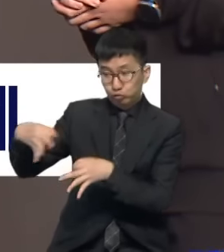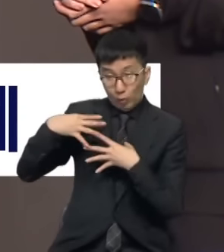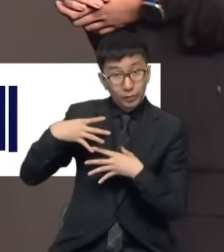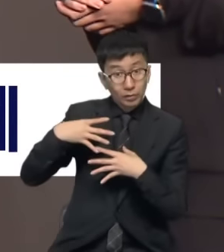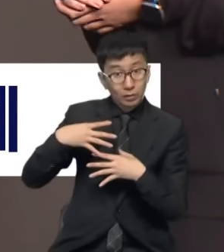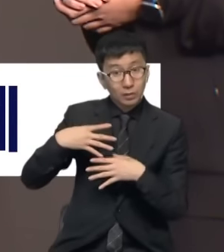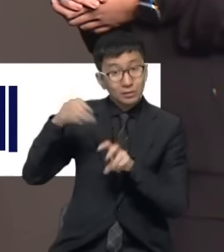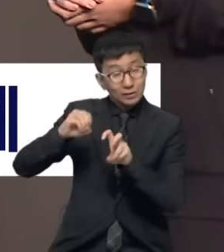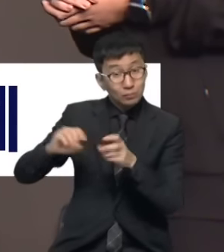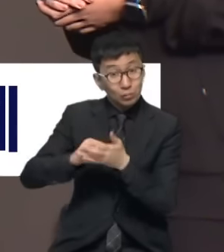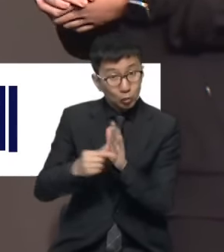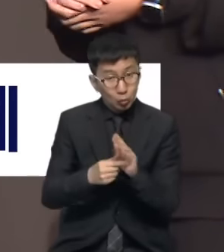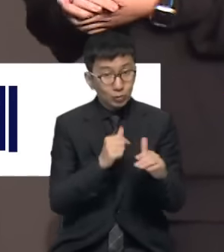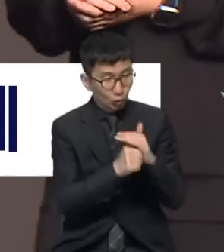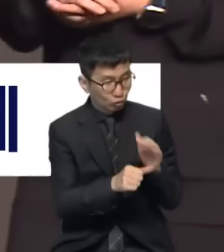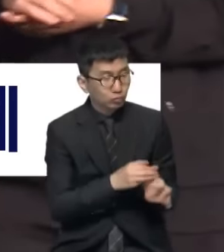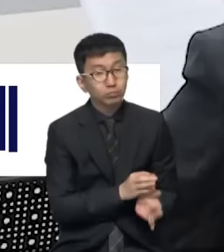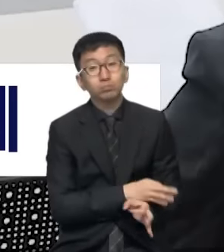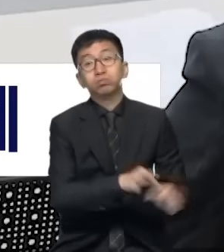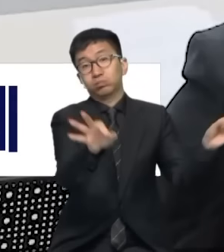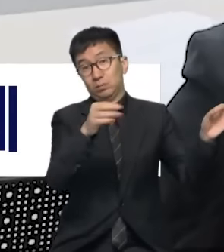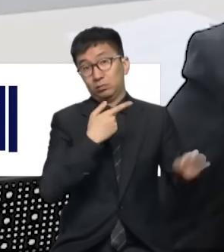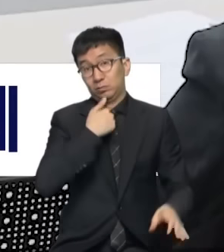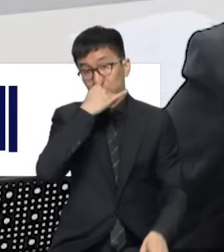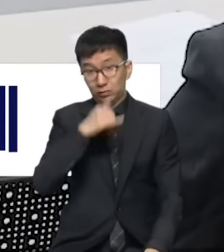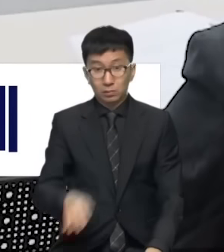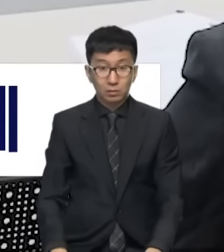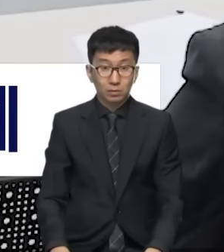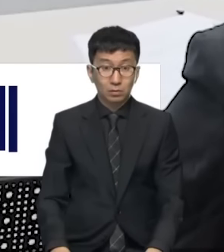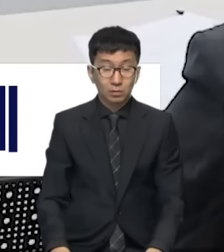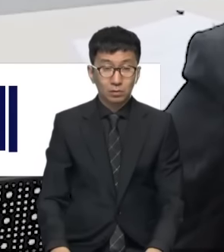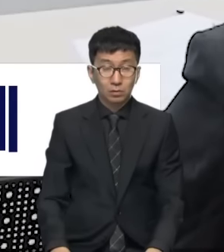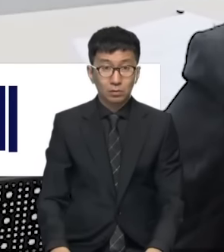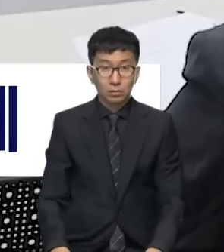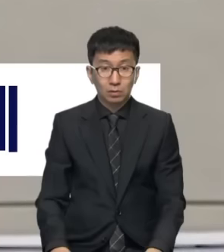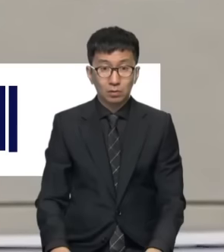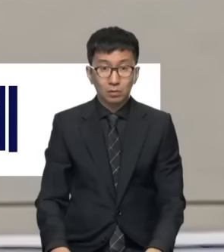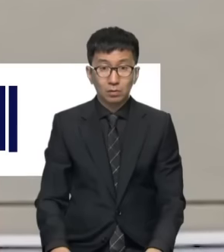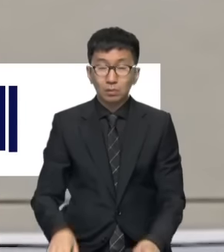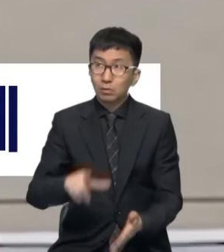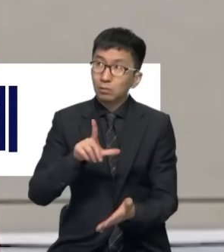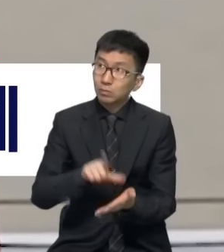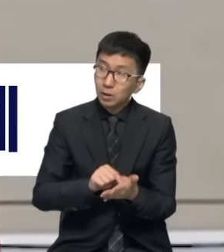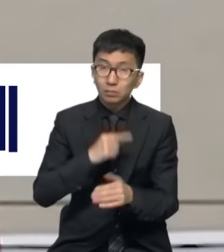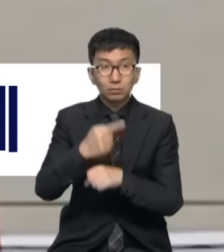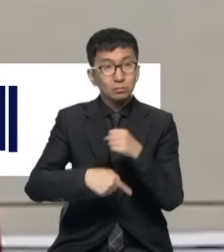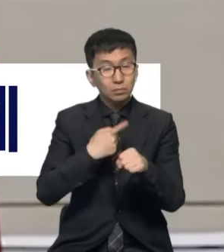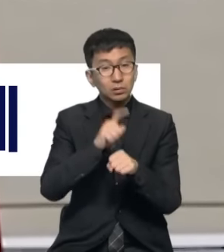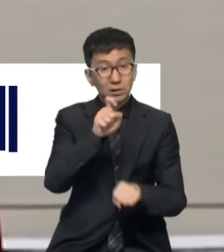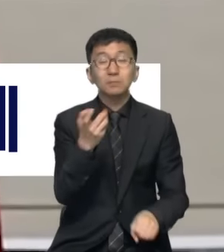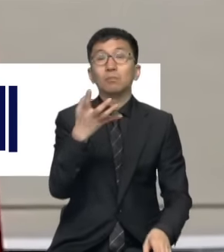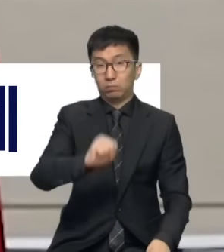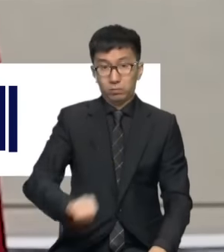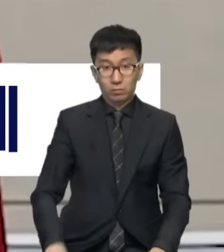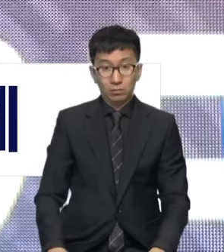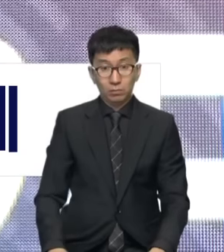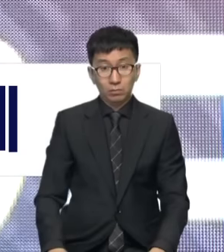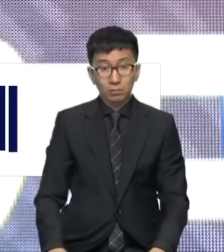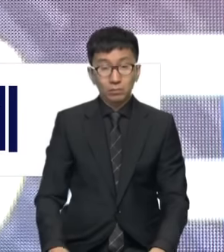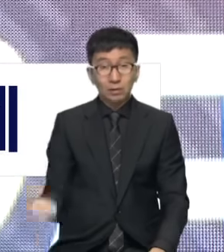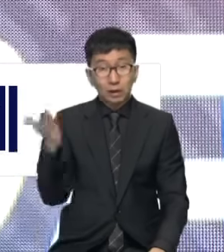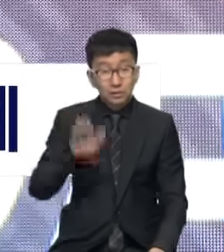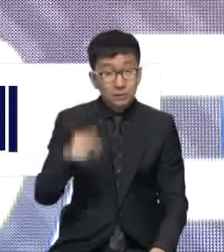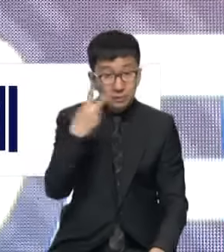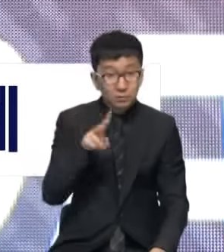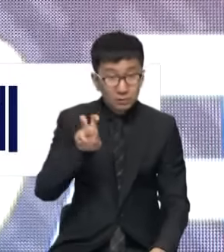국가대표 선수단에게 배분하는 규정이 있었고 이 금액은 연간 10억 원에 달했는데 2021년 김 회장이 취임한